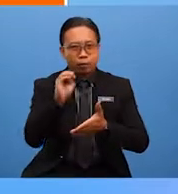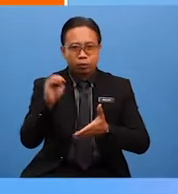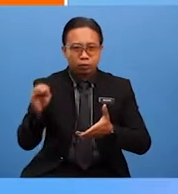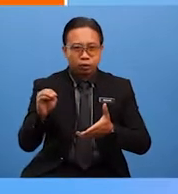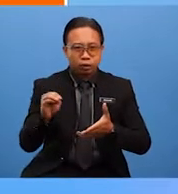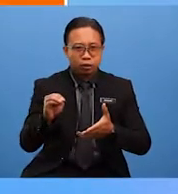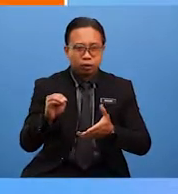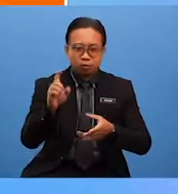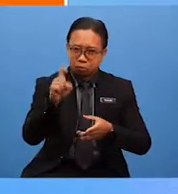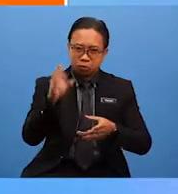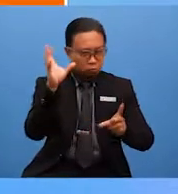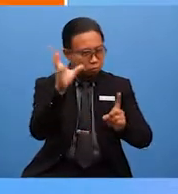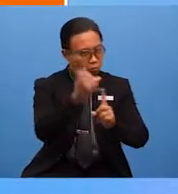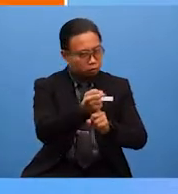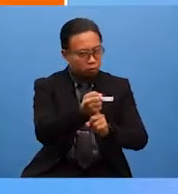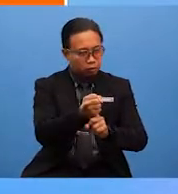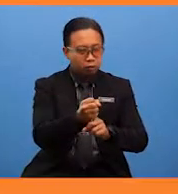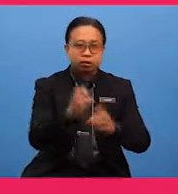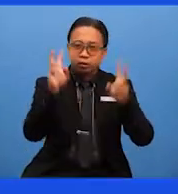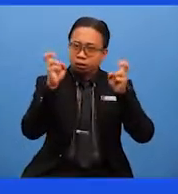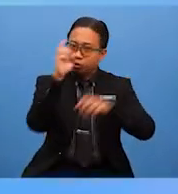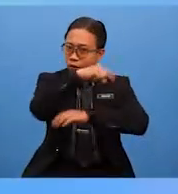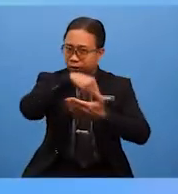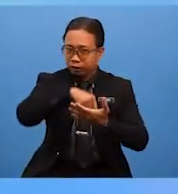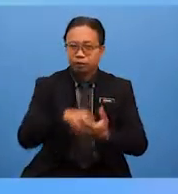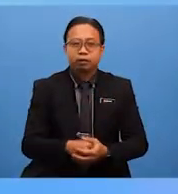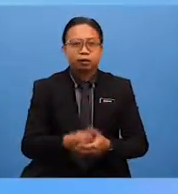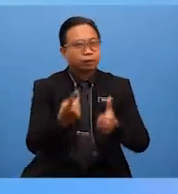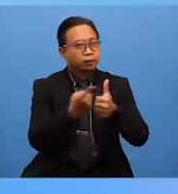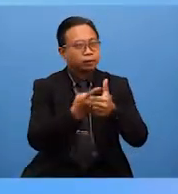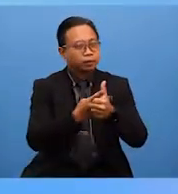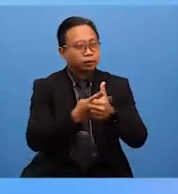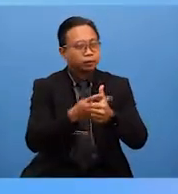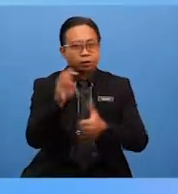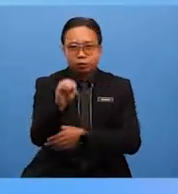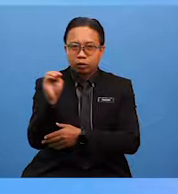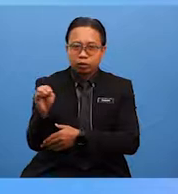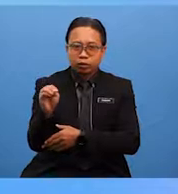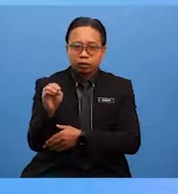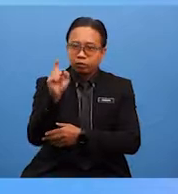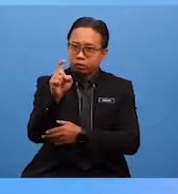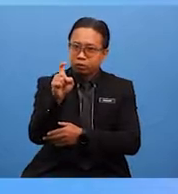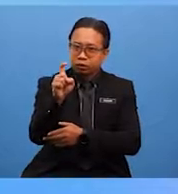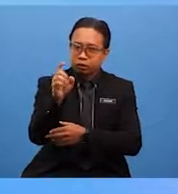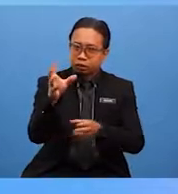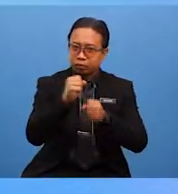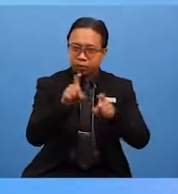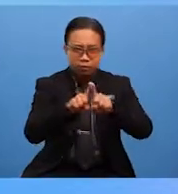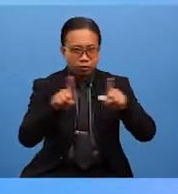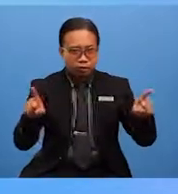murid-murid produk kuasai daripada tajuk hari ini pertama murid-murid baru dapat membezakan